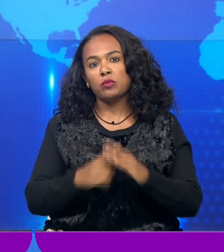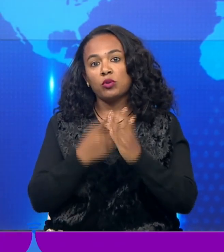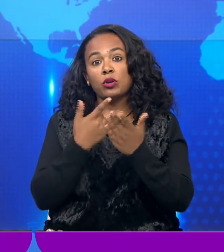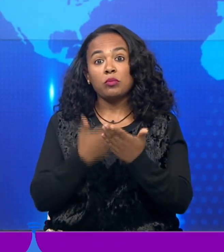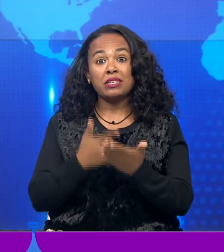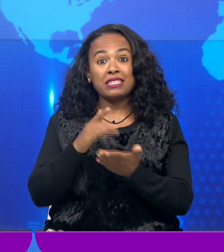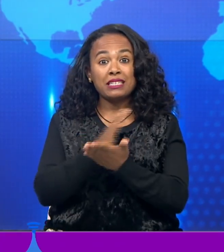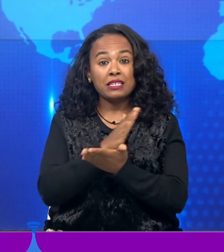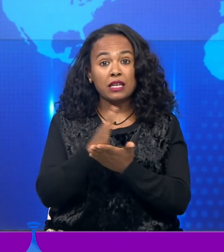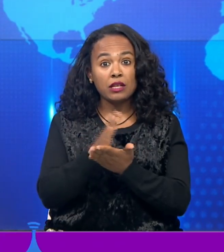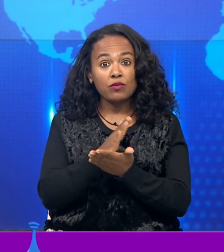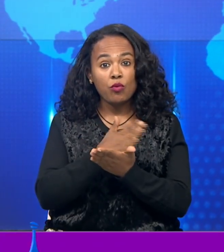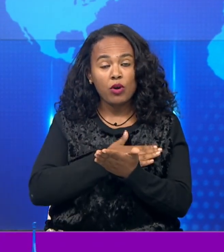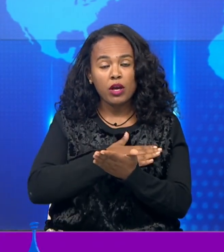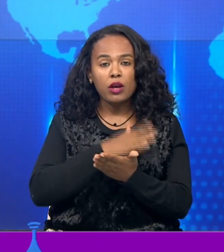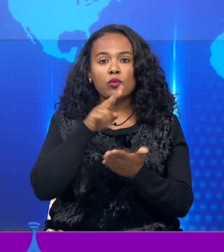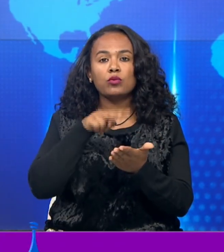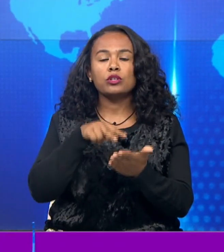ተሳትፎዬ